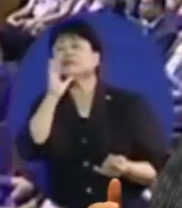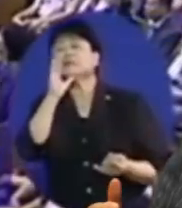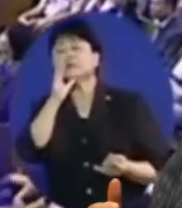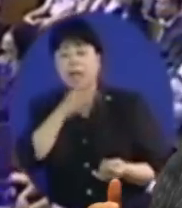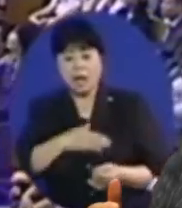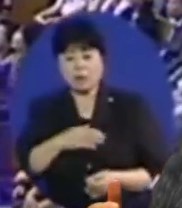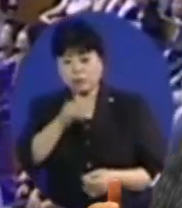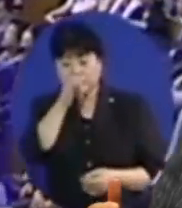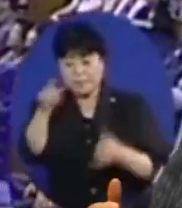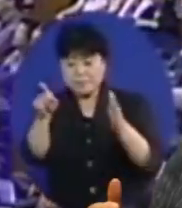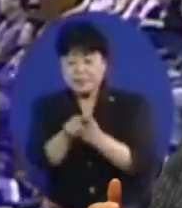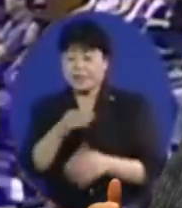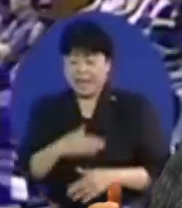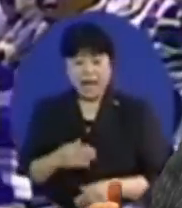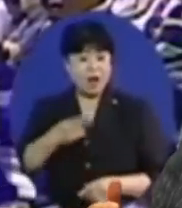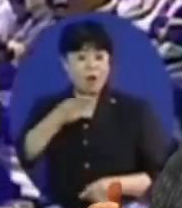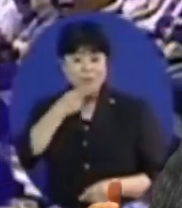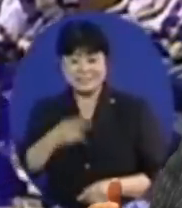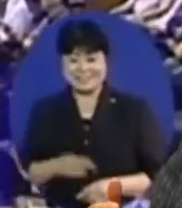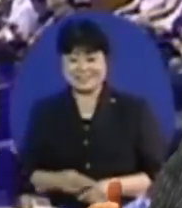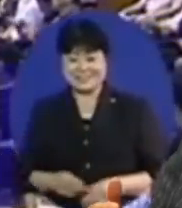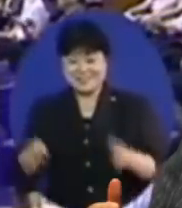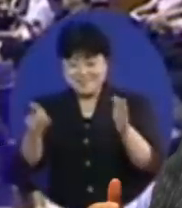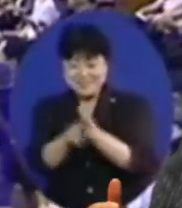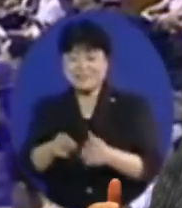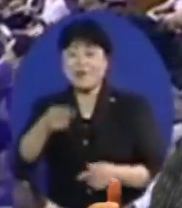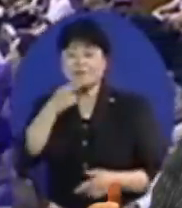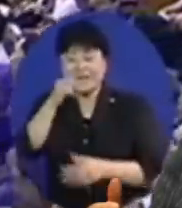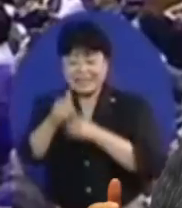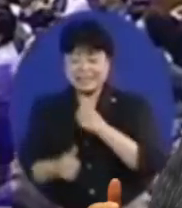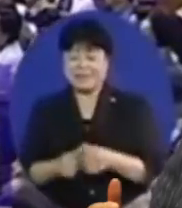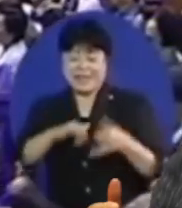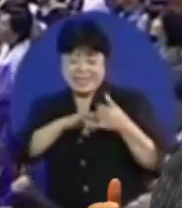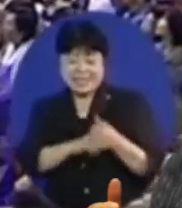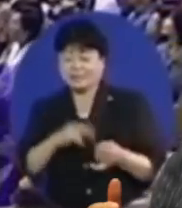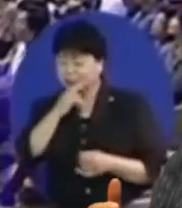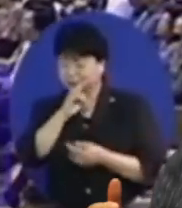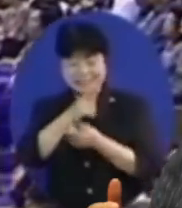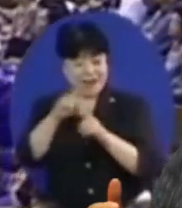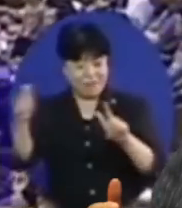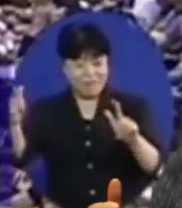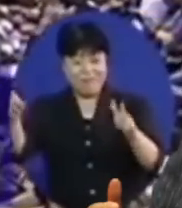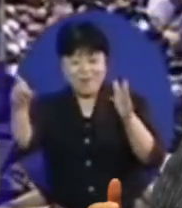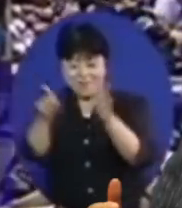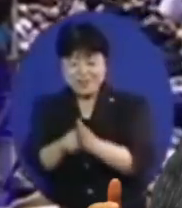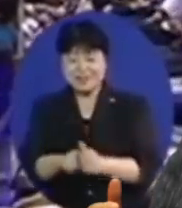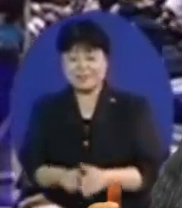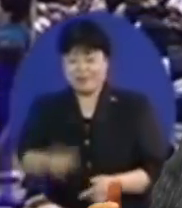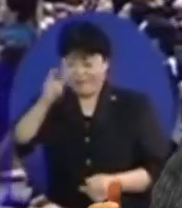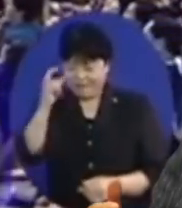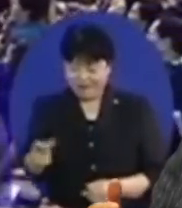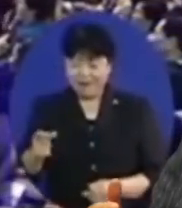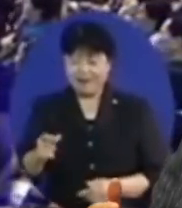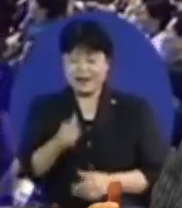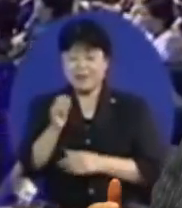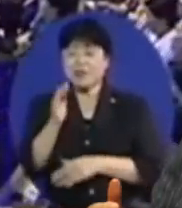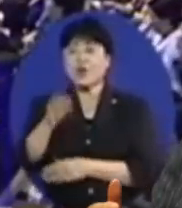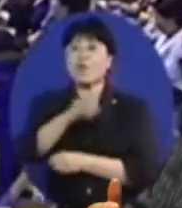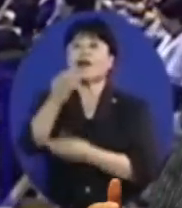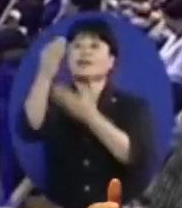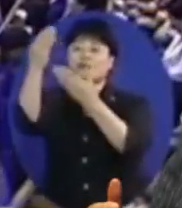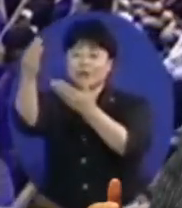알고도 믿음이 약하여지지 아니하고 믿음이 없어 하나님의 약속을 의심치 않고 믿음으로 견고하여져서 하나님께 영광을